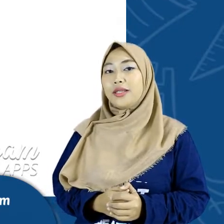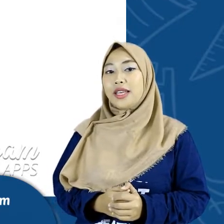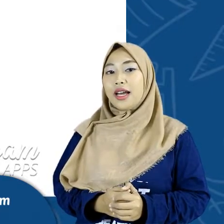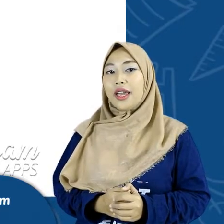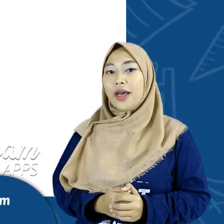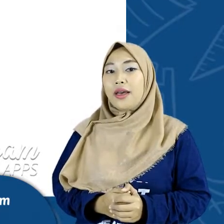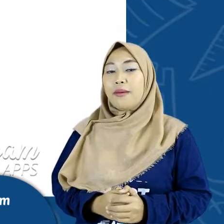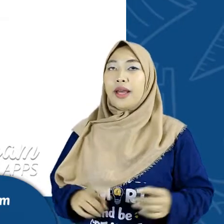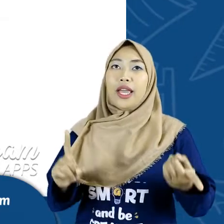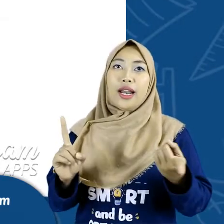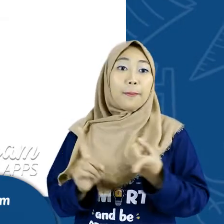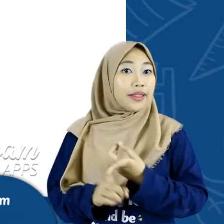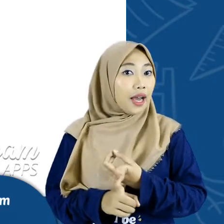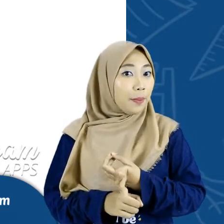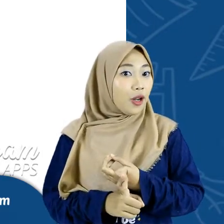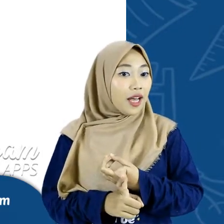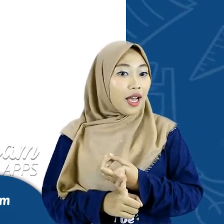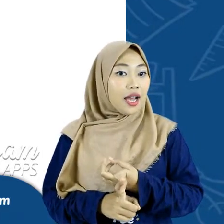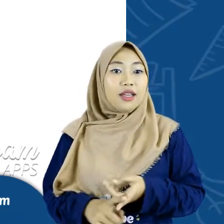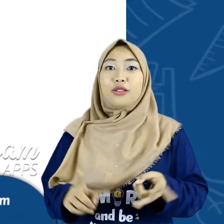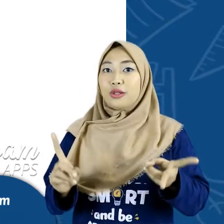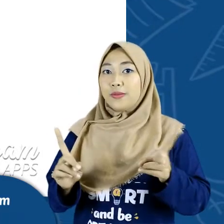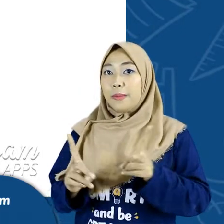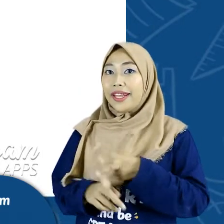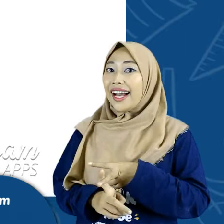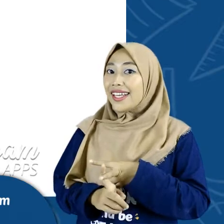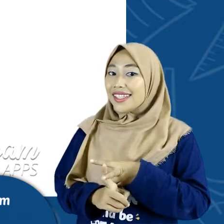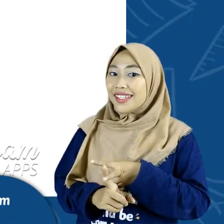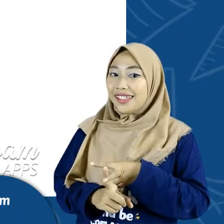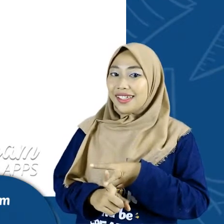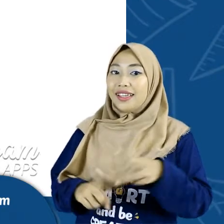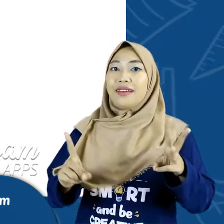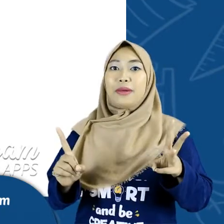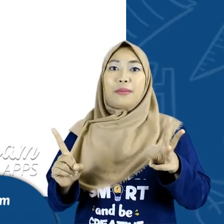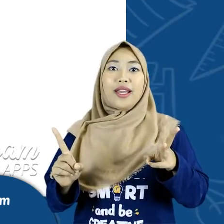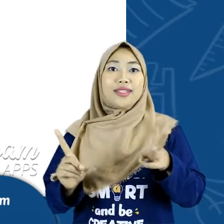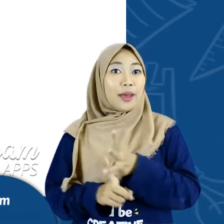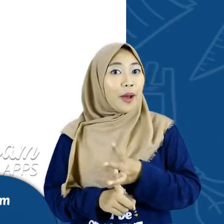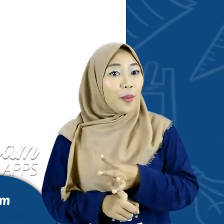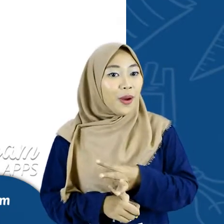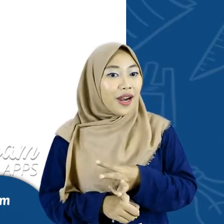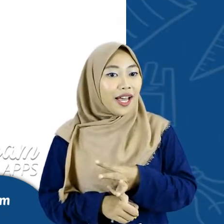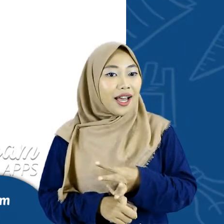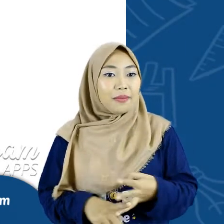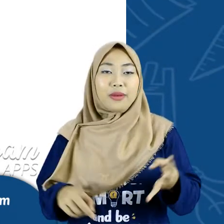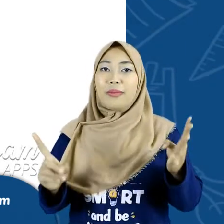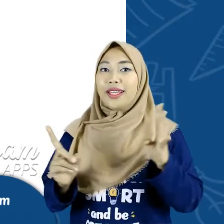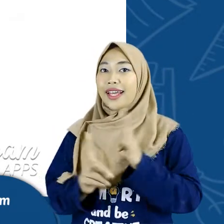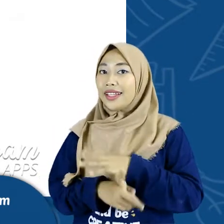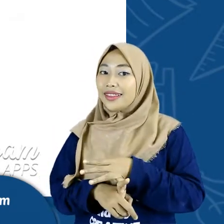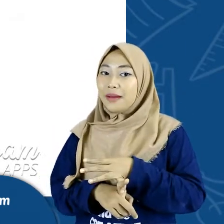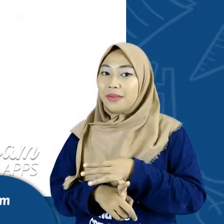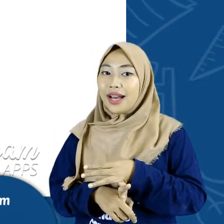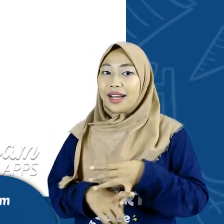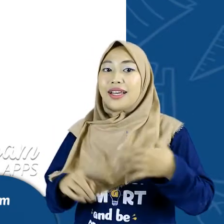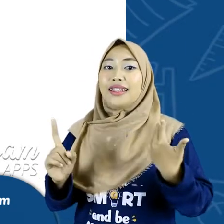kita bisa kayak main lempar tangkap bola, terus bermain kasti, bermain sepak bola, bermain